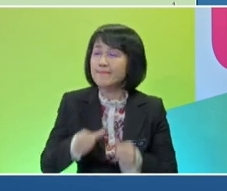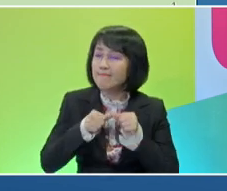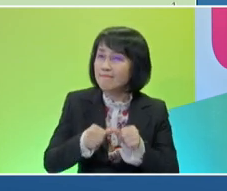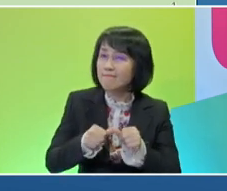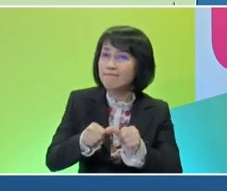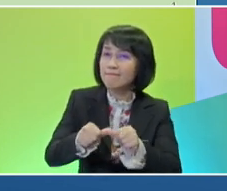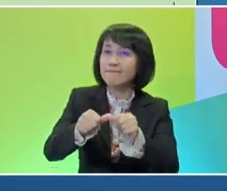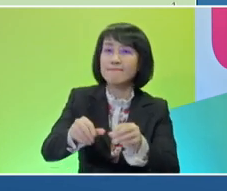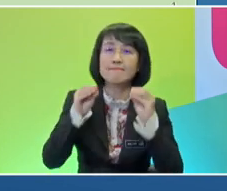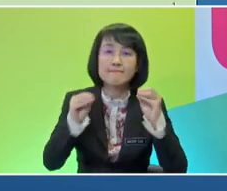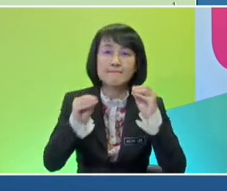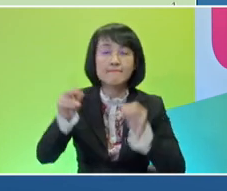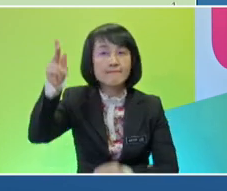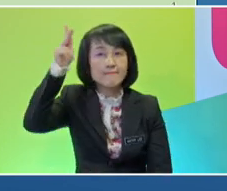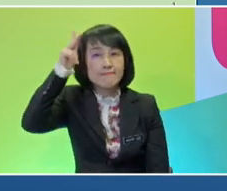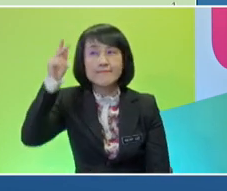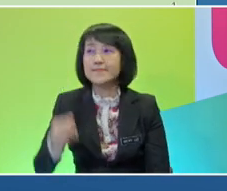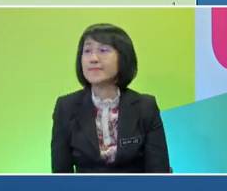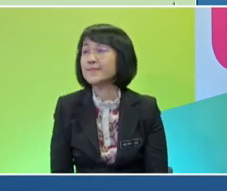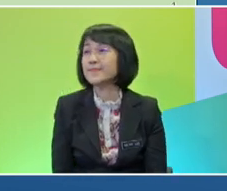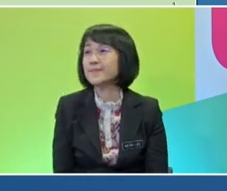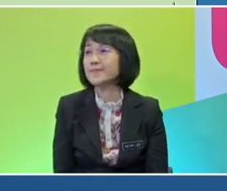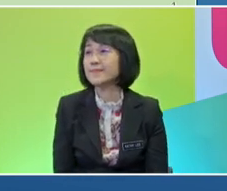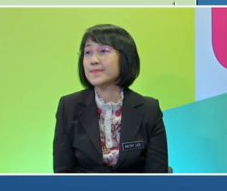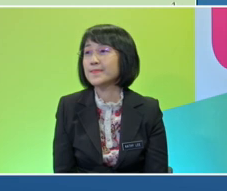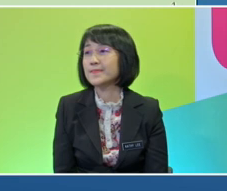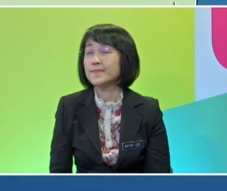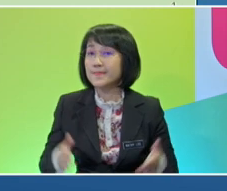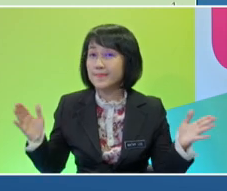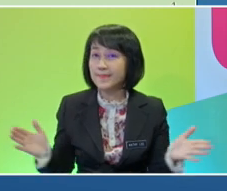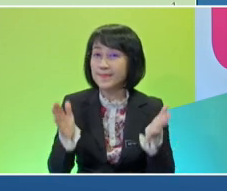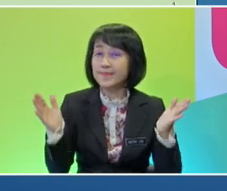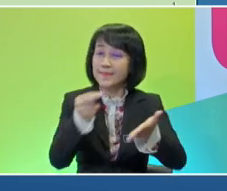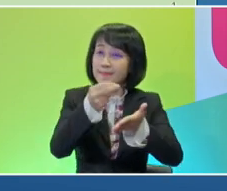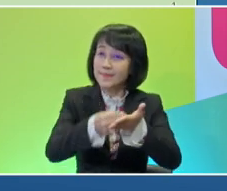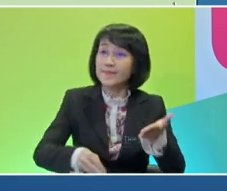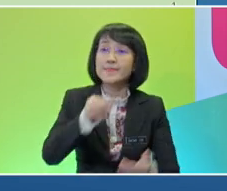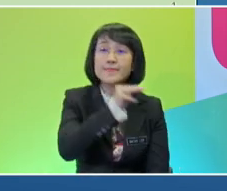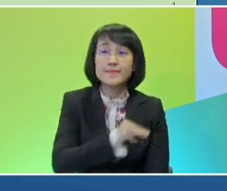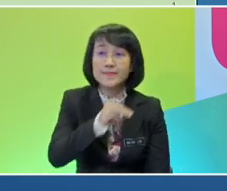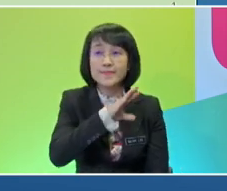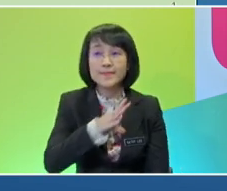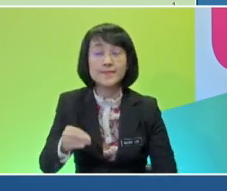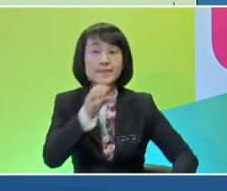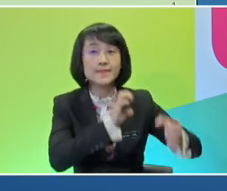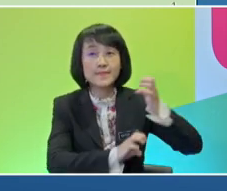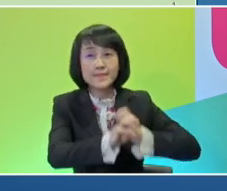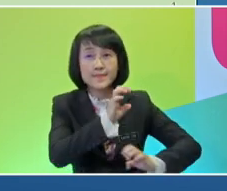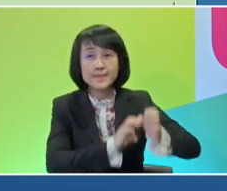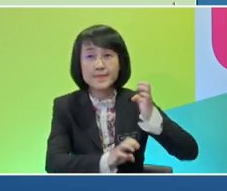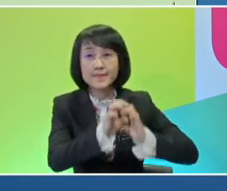titik-titiksianisme kemudian kita pergi kepada apa memupuk nilai moral dan etika nilai